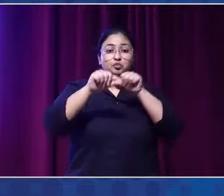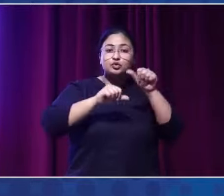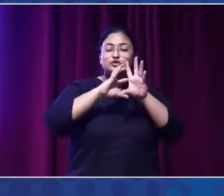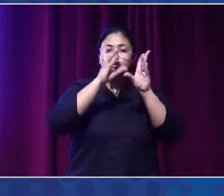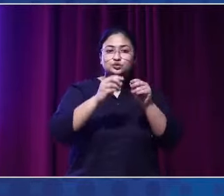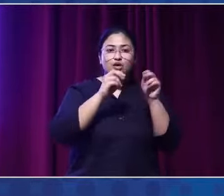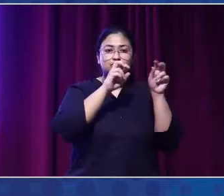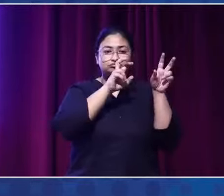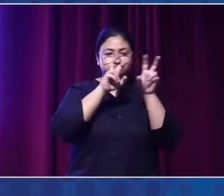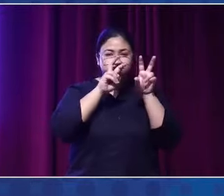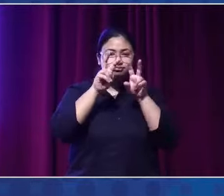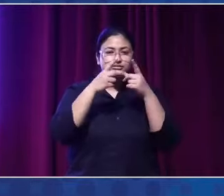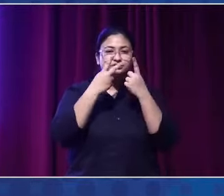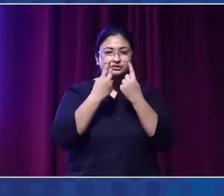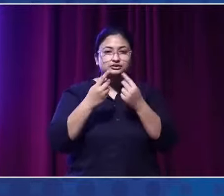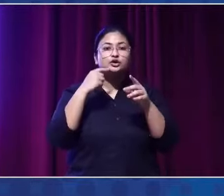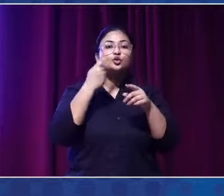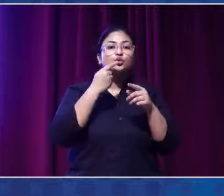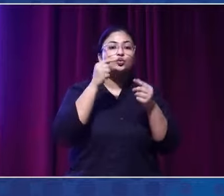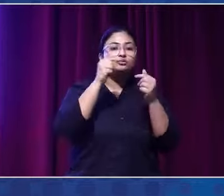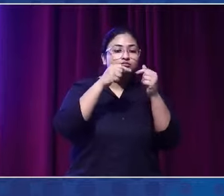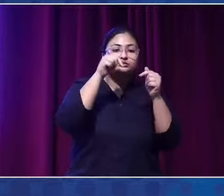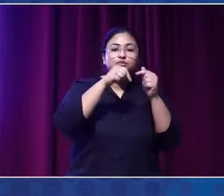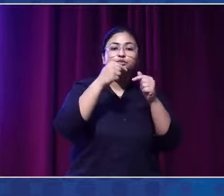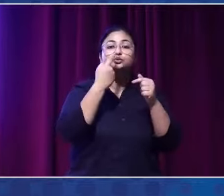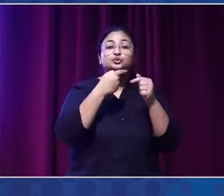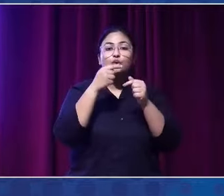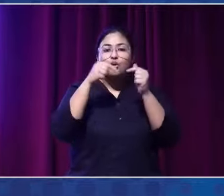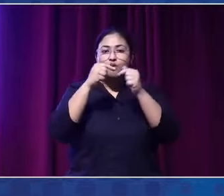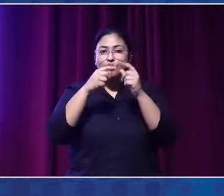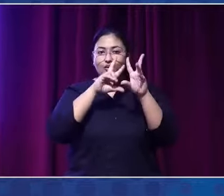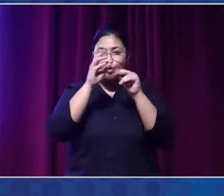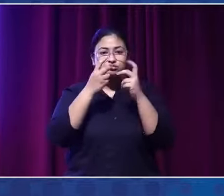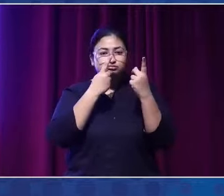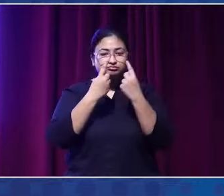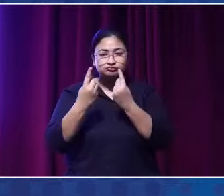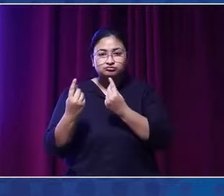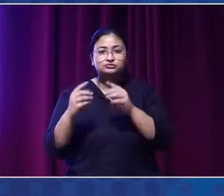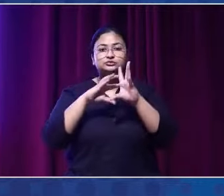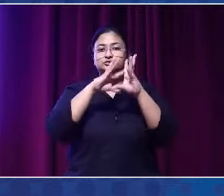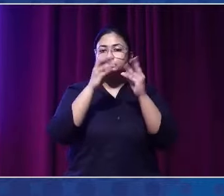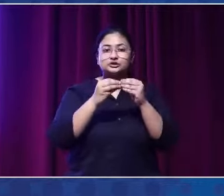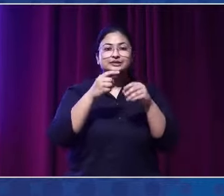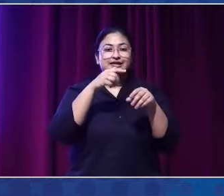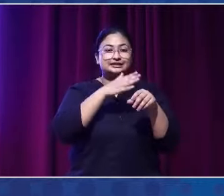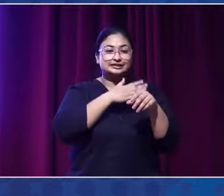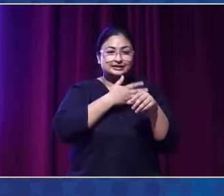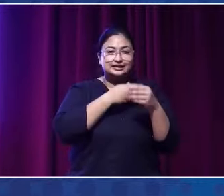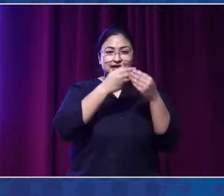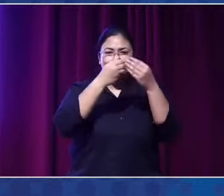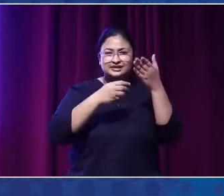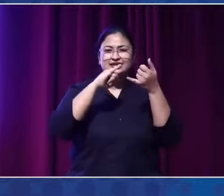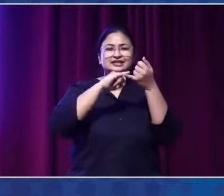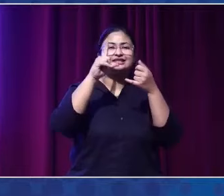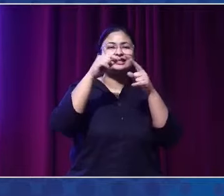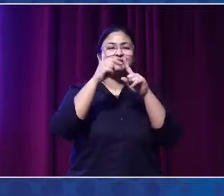देखा किसने किसको डाला. ईवीएम पे स्लिप भी लगाई, स्लिप पे साइन भी किया, ग्रीन स्लिप, रेड स्लिप, दिस स्लिप, दैट स्लिप, बंद